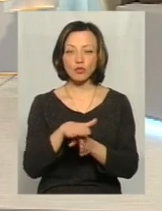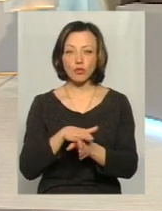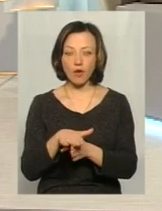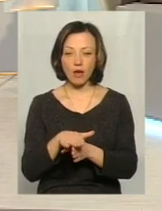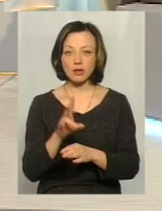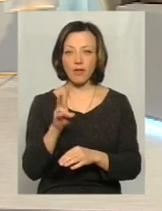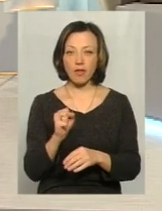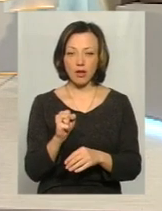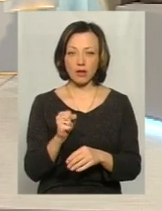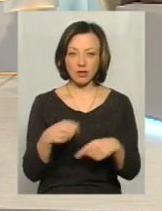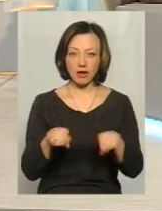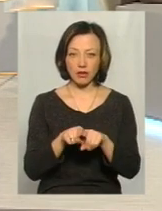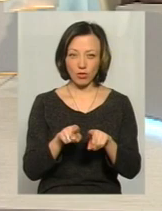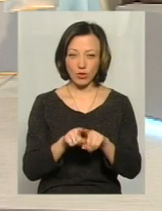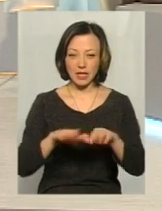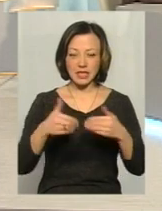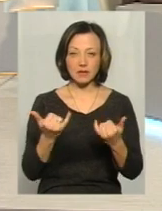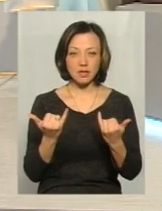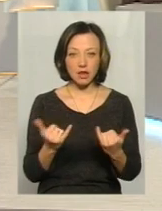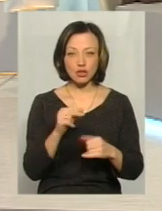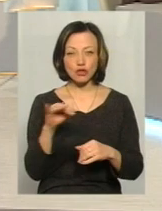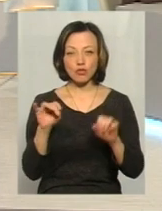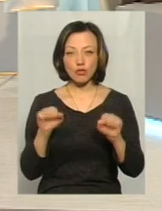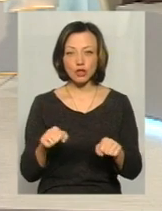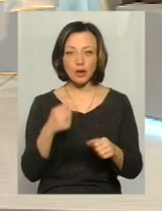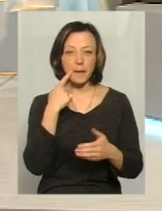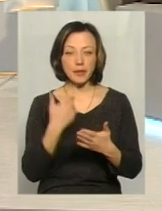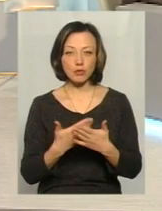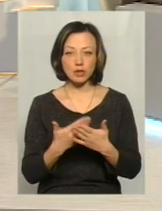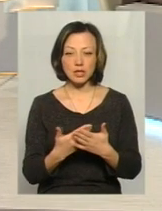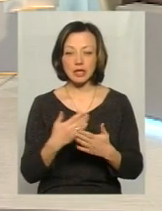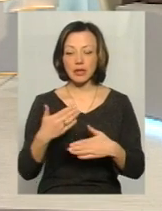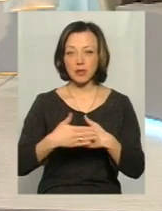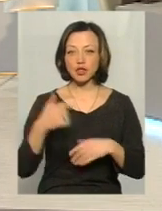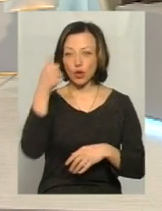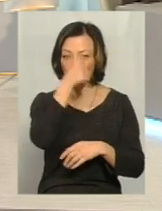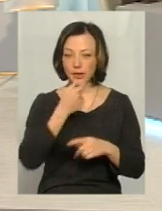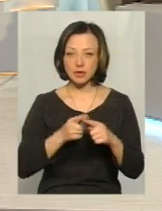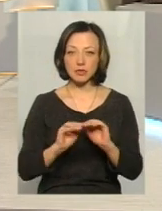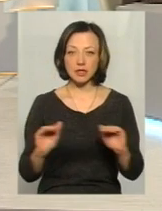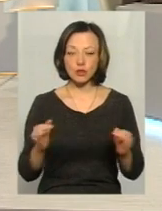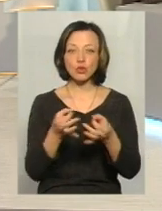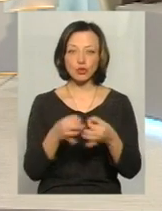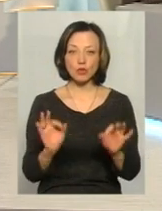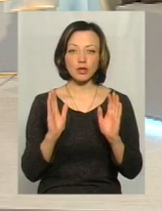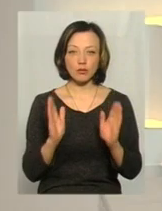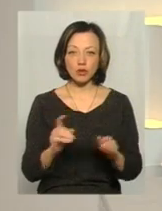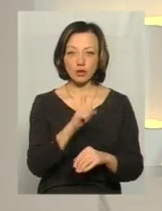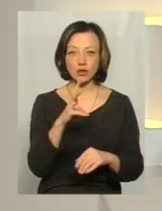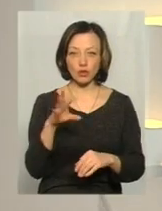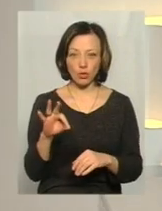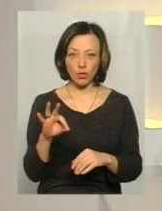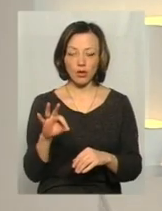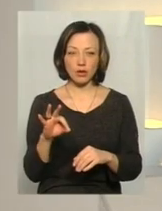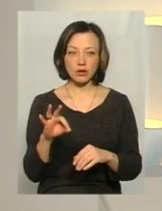на виконання такої ініціативи зараз, чи можна припустити, що в найближчі роки все ж таки цим дітям доступні будуть ЗНО, от